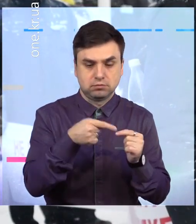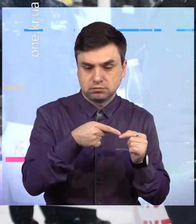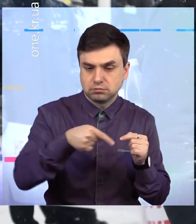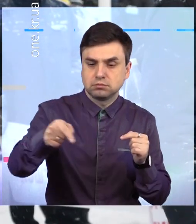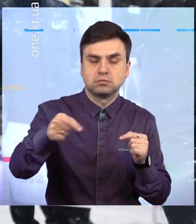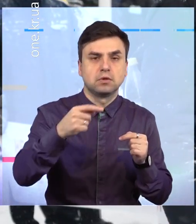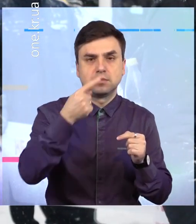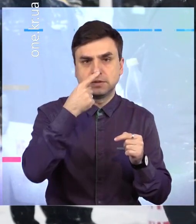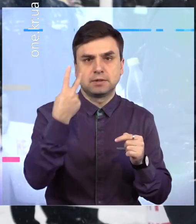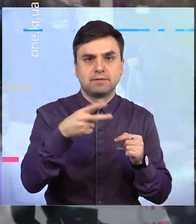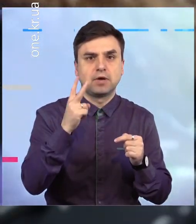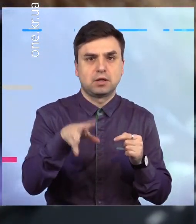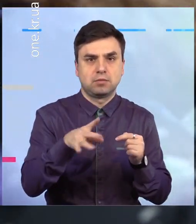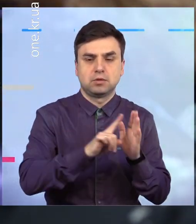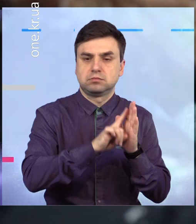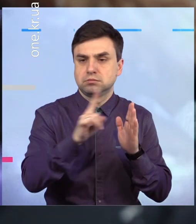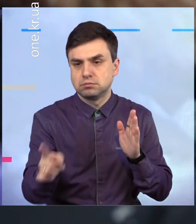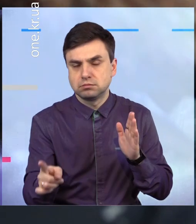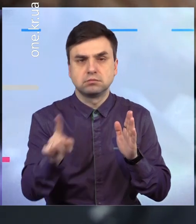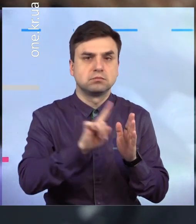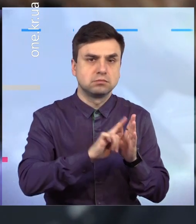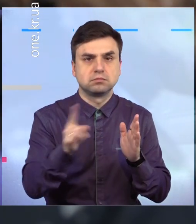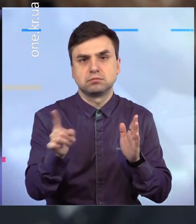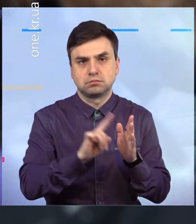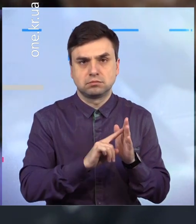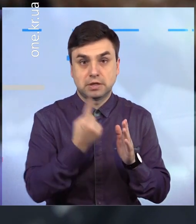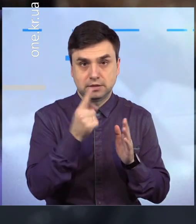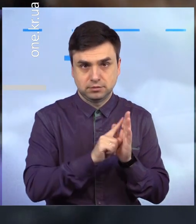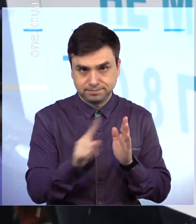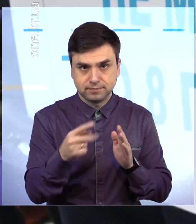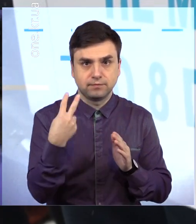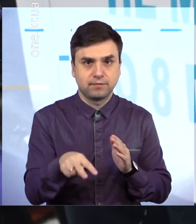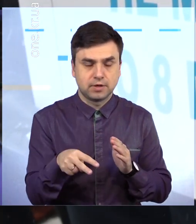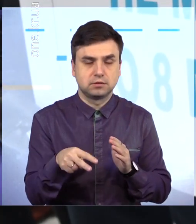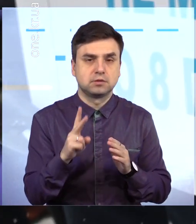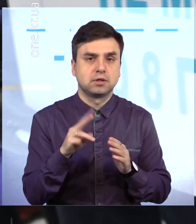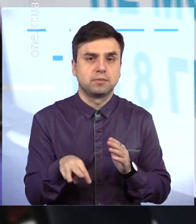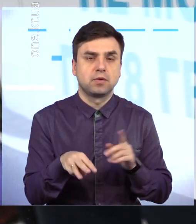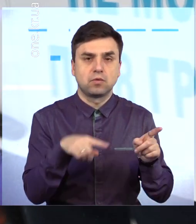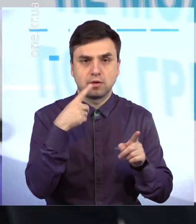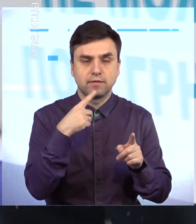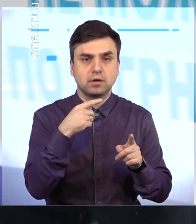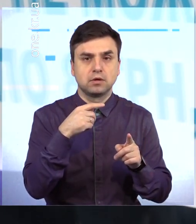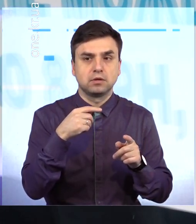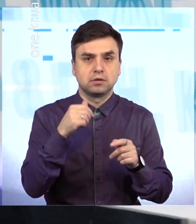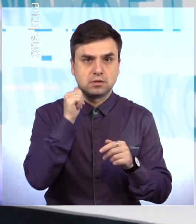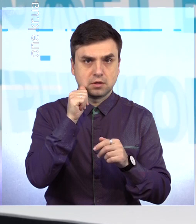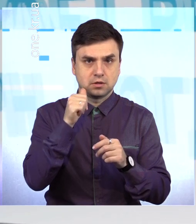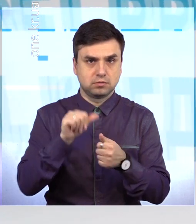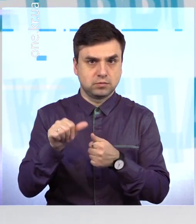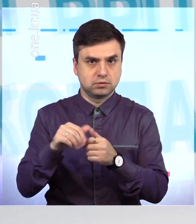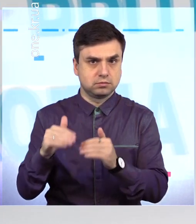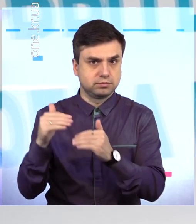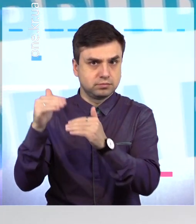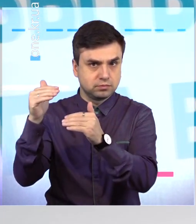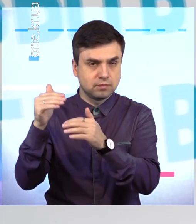бік складає майже 20 кілометрів. Розповідає, що через різке зростання цін на пальне, які ледь не щодня встановлюють нові рекорди, при вартості проїзду